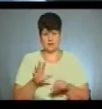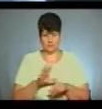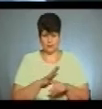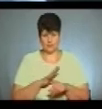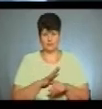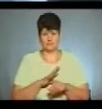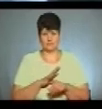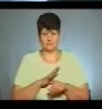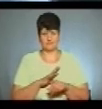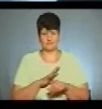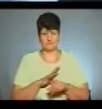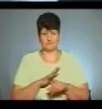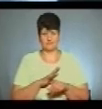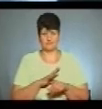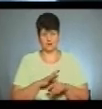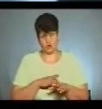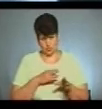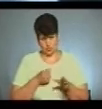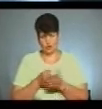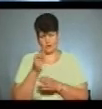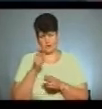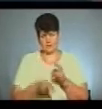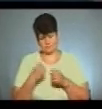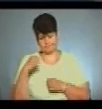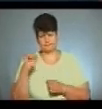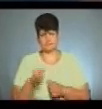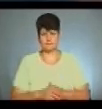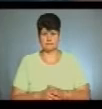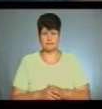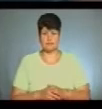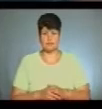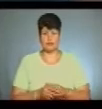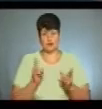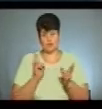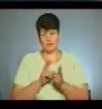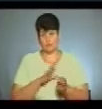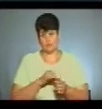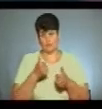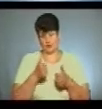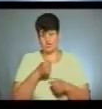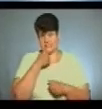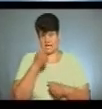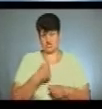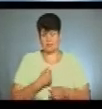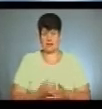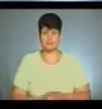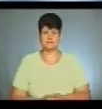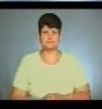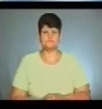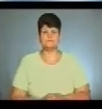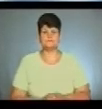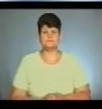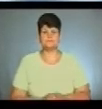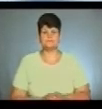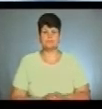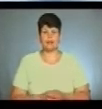не віддав. Довів до кінця перемогу. Суперник був досить хорошим, він є старший за мене.